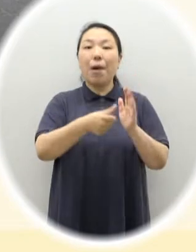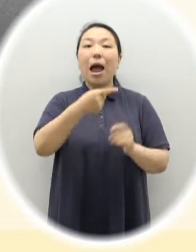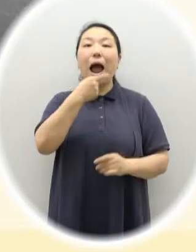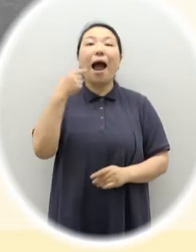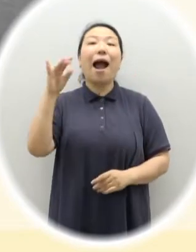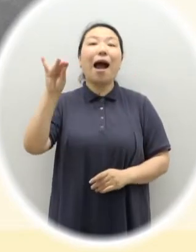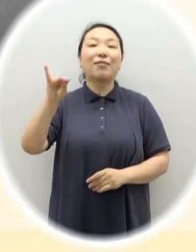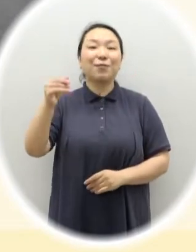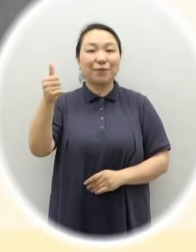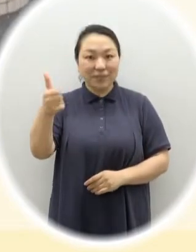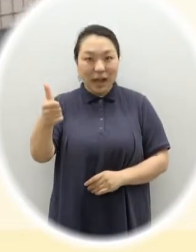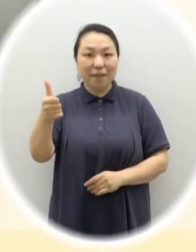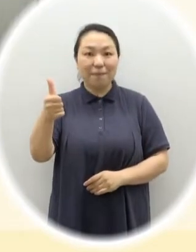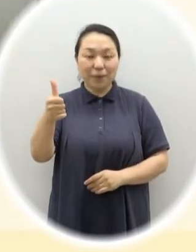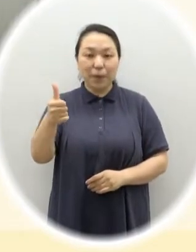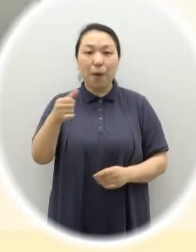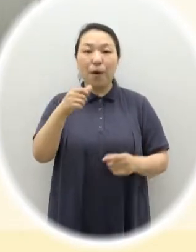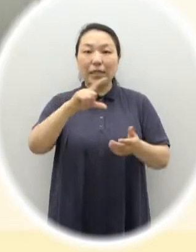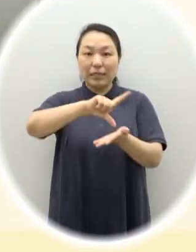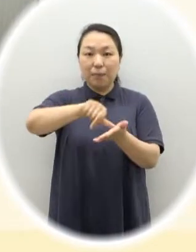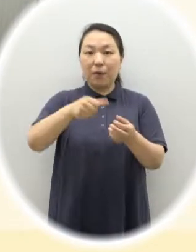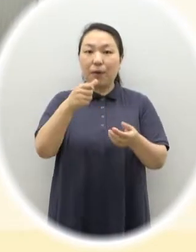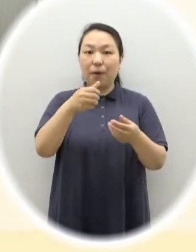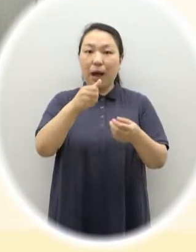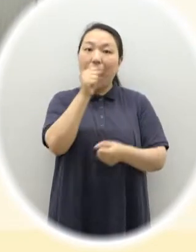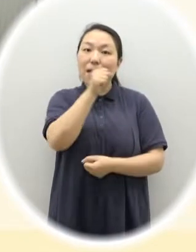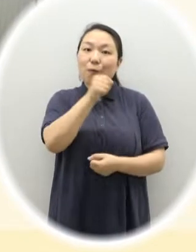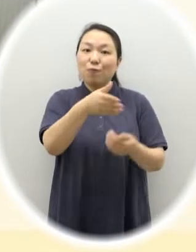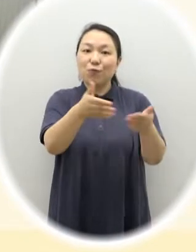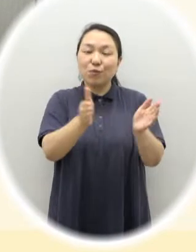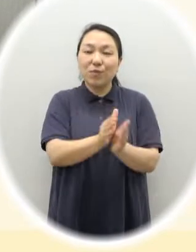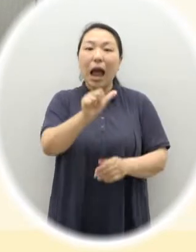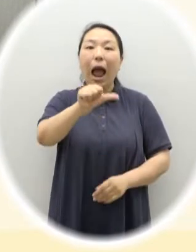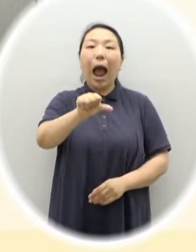当地アイドルのアイクルガールズさんを起用しています。